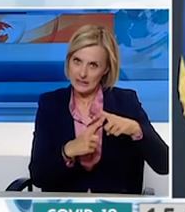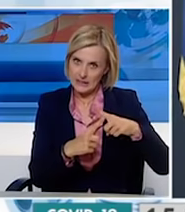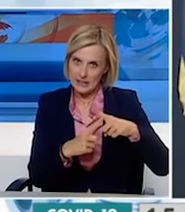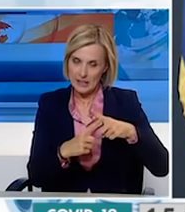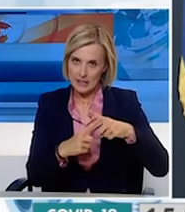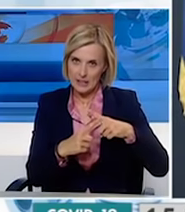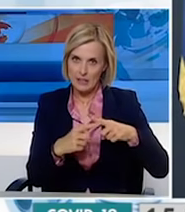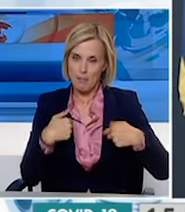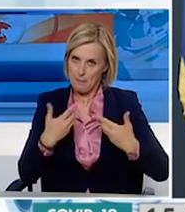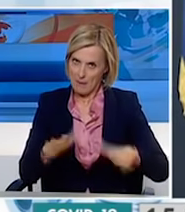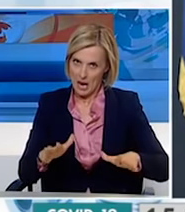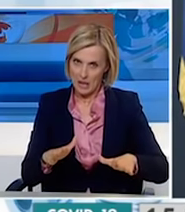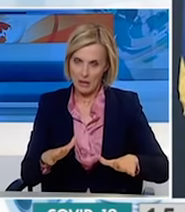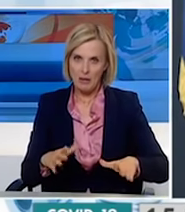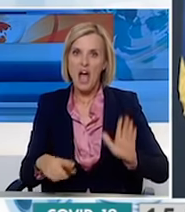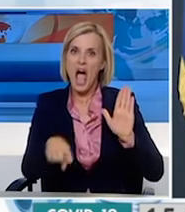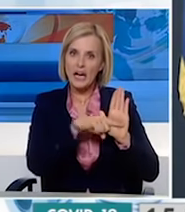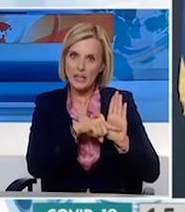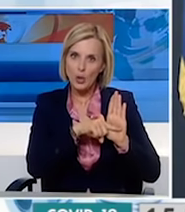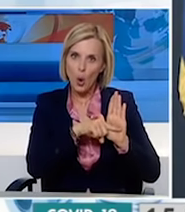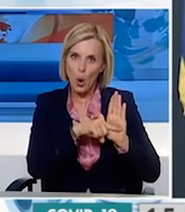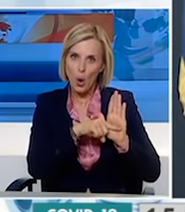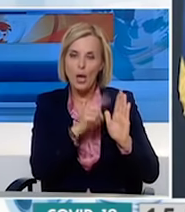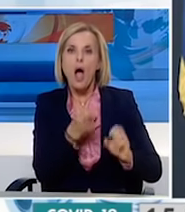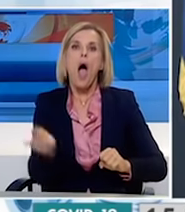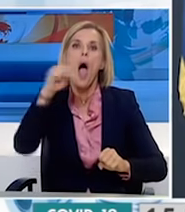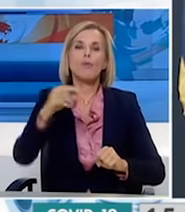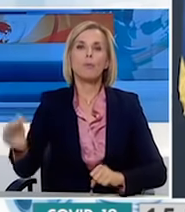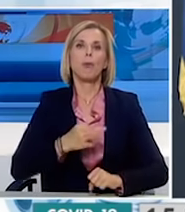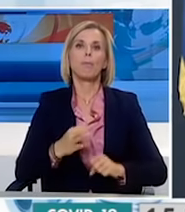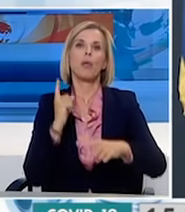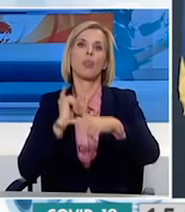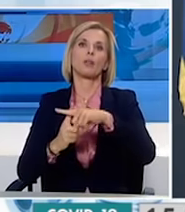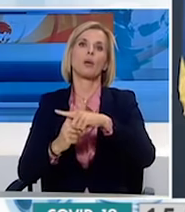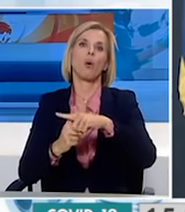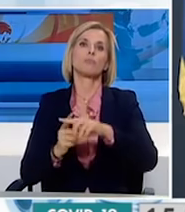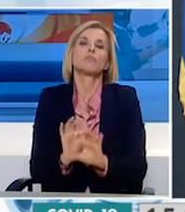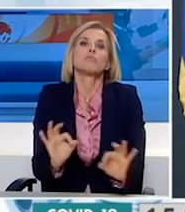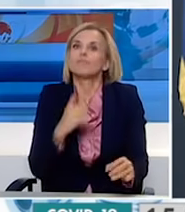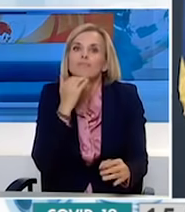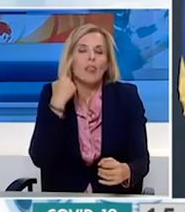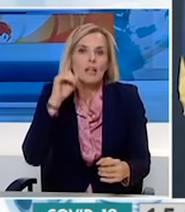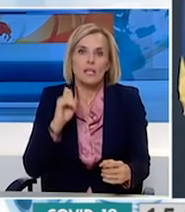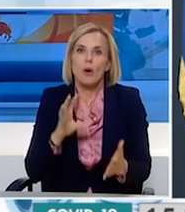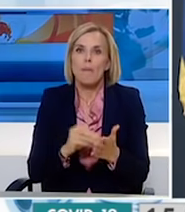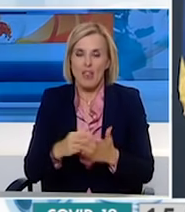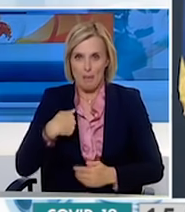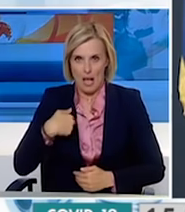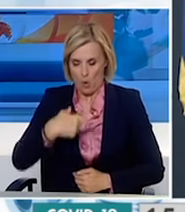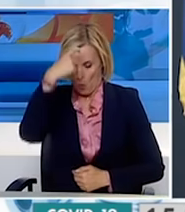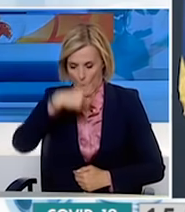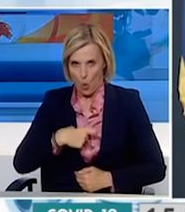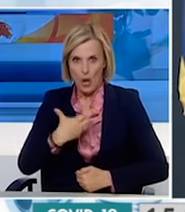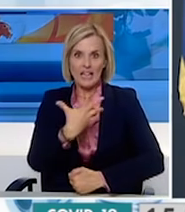δίνει μια ψευδή αίσθηση ασφάλειας ένα θετικό τεστ σήμερα. Κάνω εγώ ένα τεστ σήμερα και λέω αύριο πάω στην Νάξο, που είναι ένα